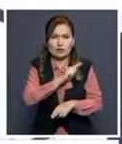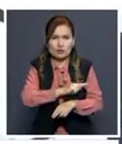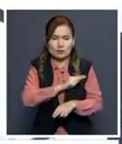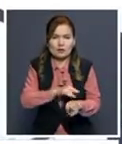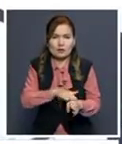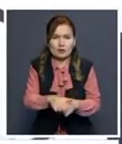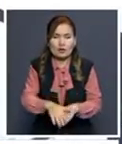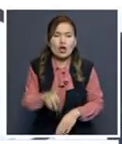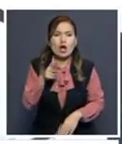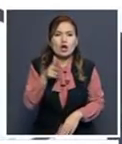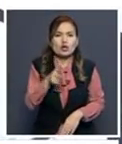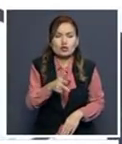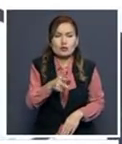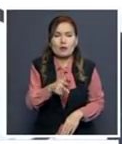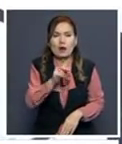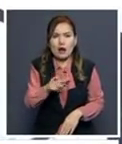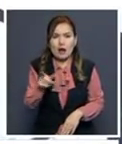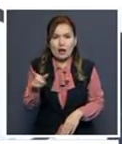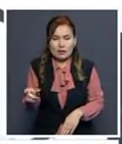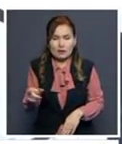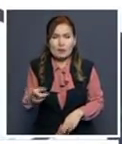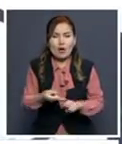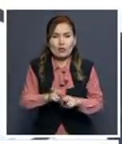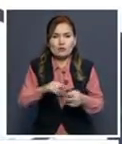3000 адамнан астам, 3000 абонентті қамтиды.